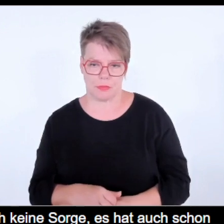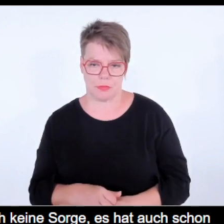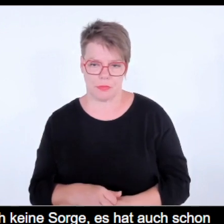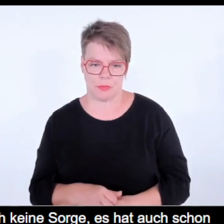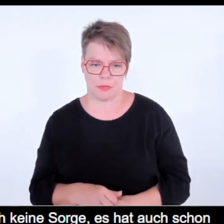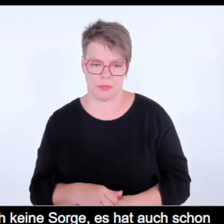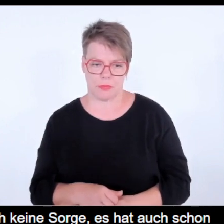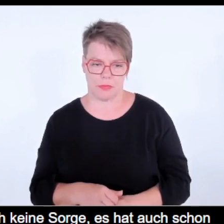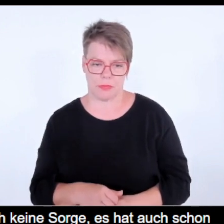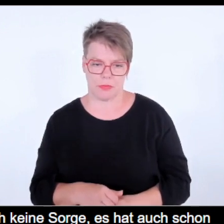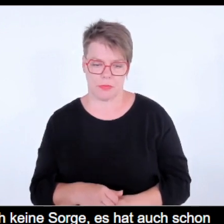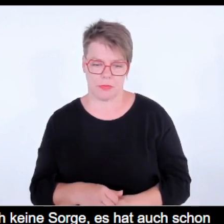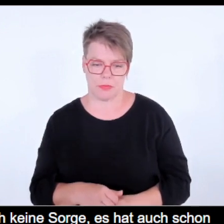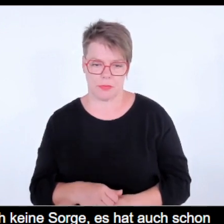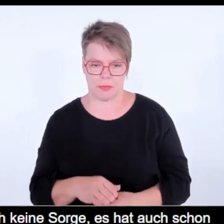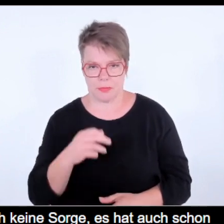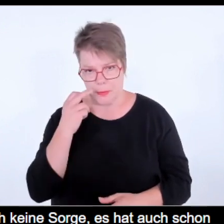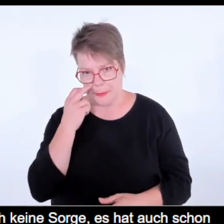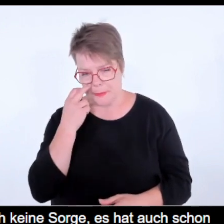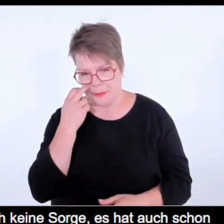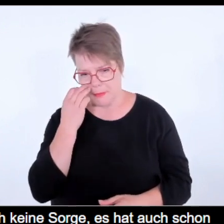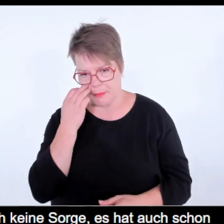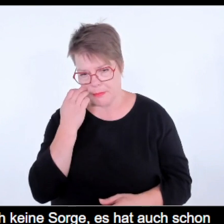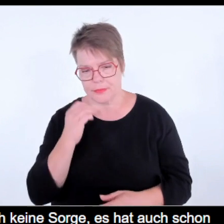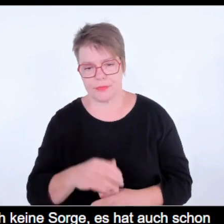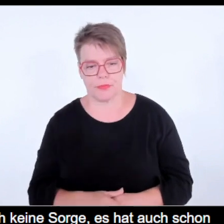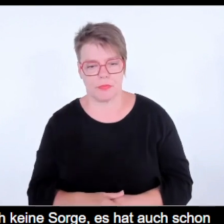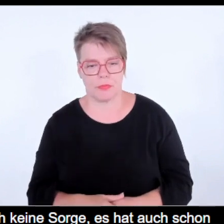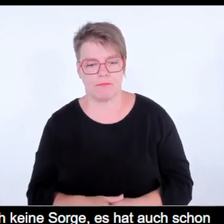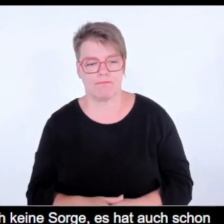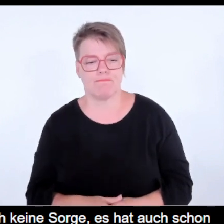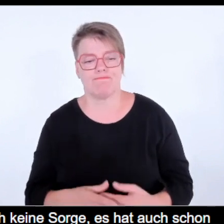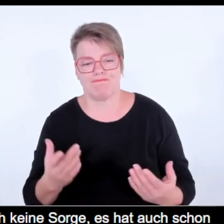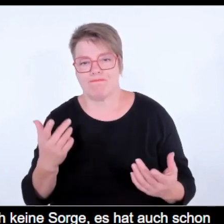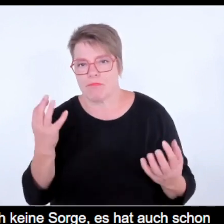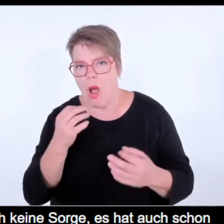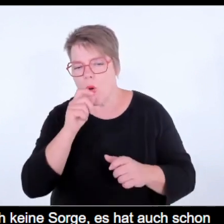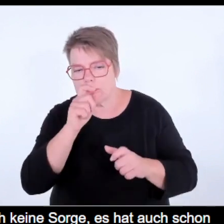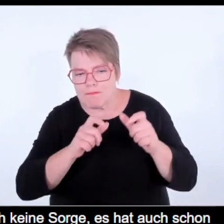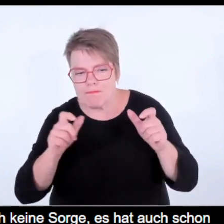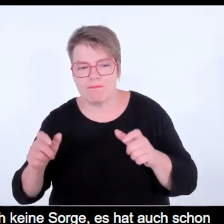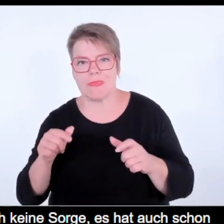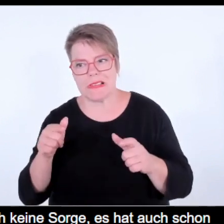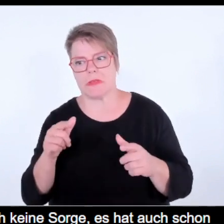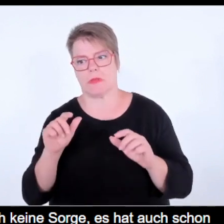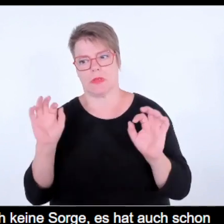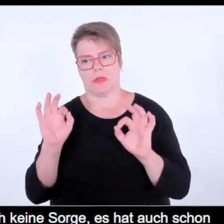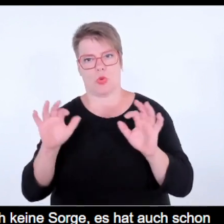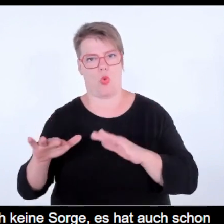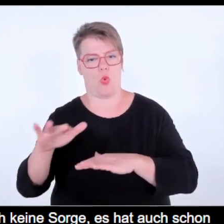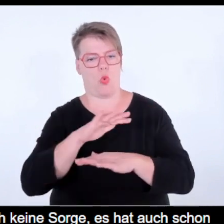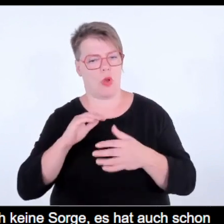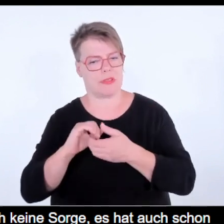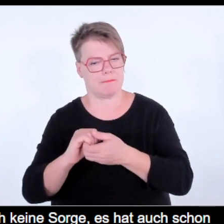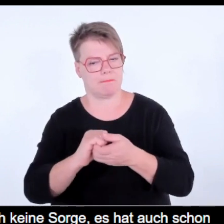auch noch eine Bemerkung machen darf. Ich habe das am Anfang auch gesagt. Ich habe zumindest das Gefühl, dass die Wahlkämpfe, die waren früher auch nicht mit